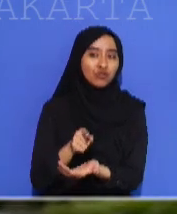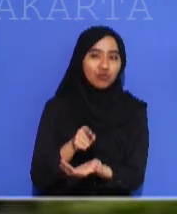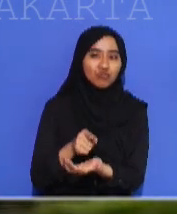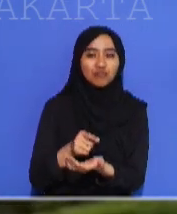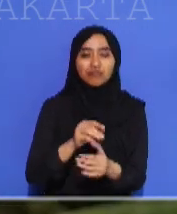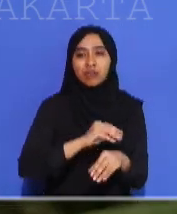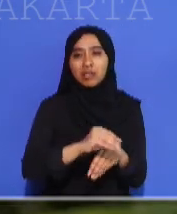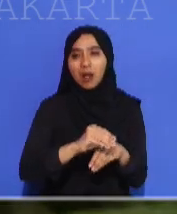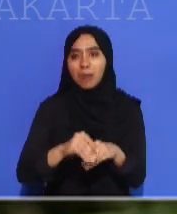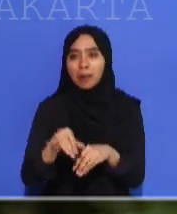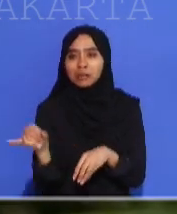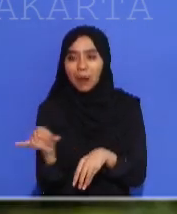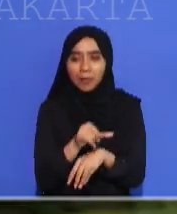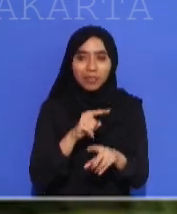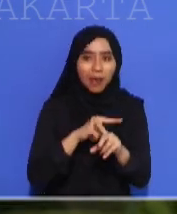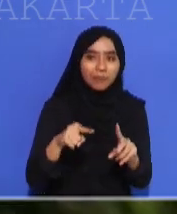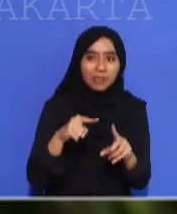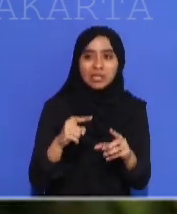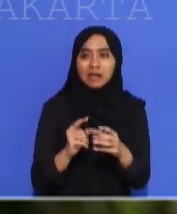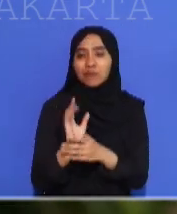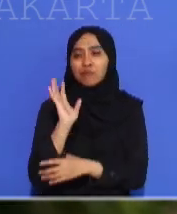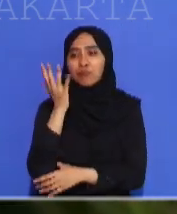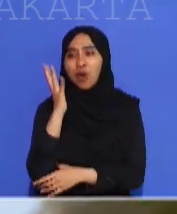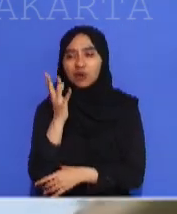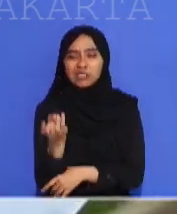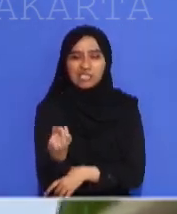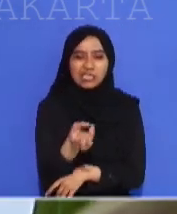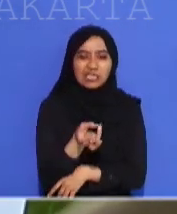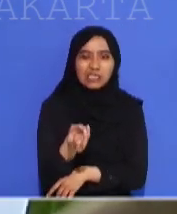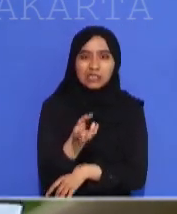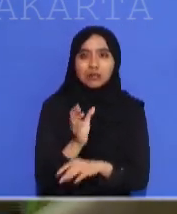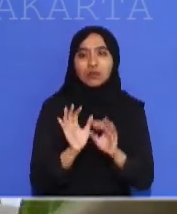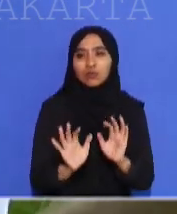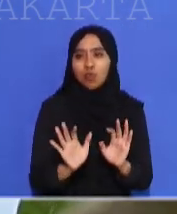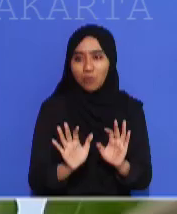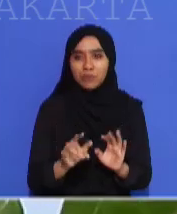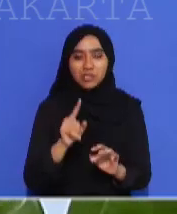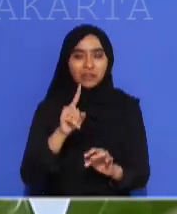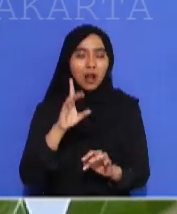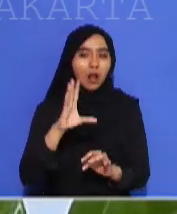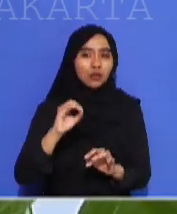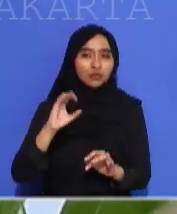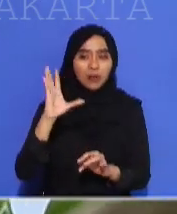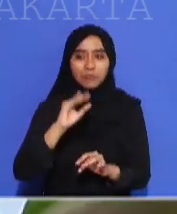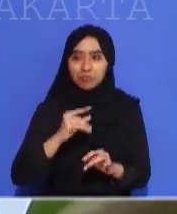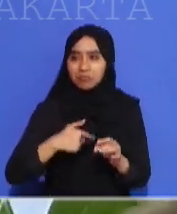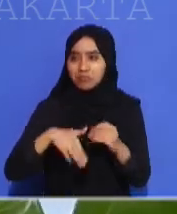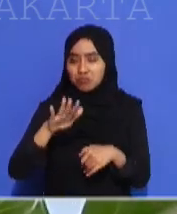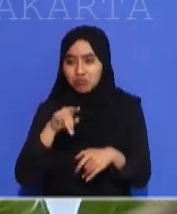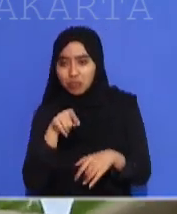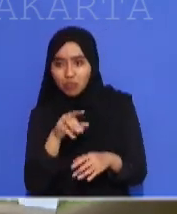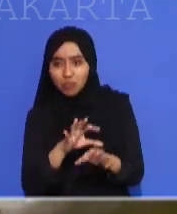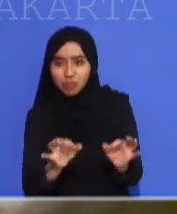Namon ukuran taneman dipamelitten atusananeman inkang karimat sa Inan men